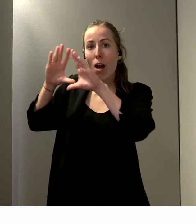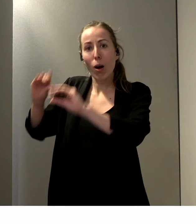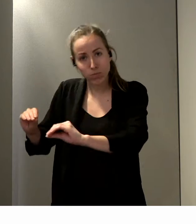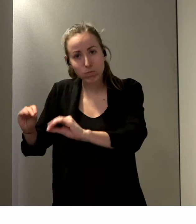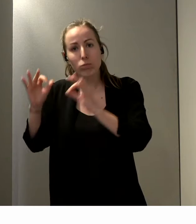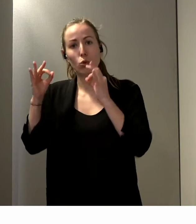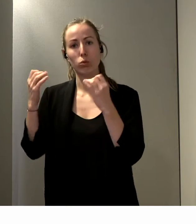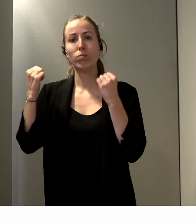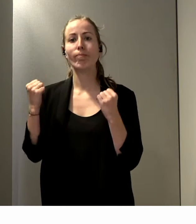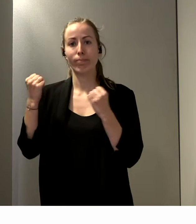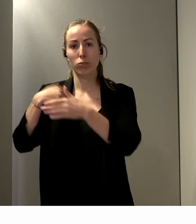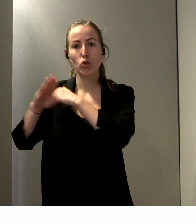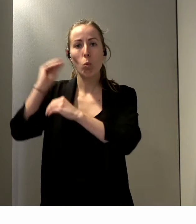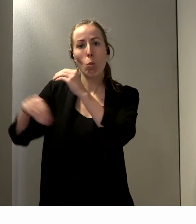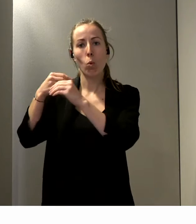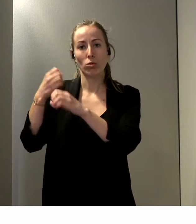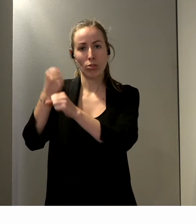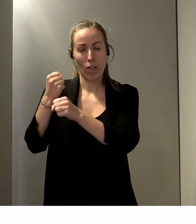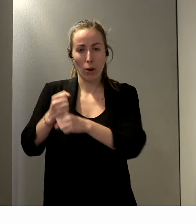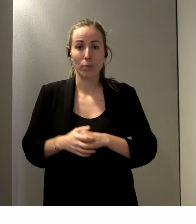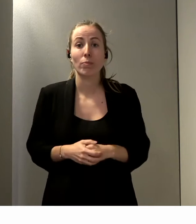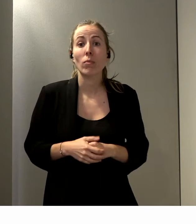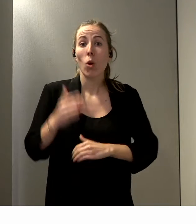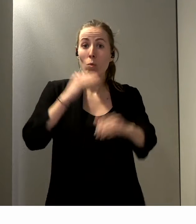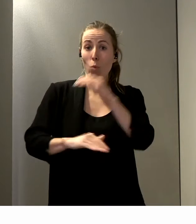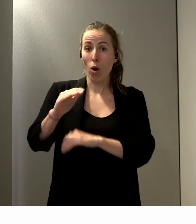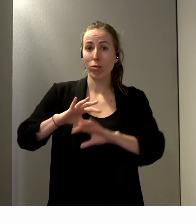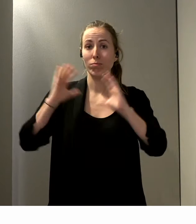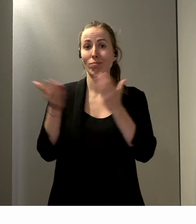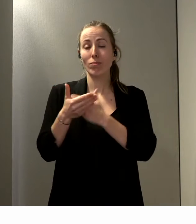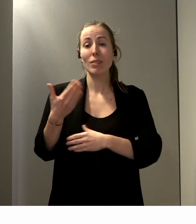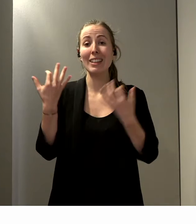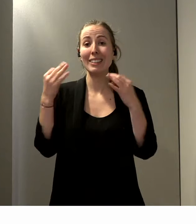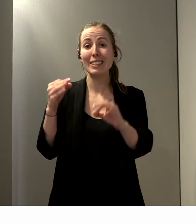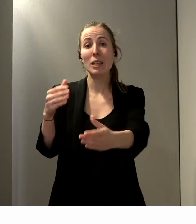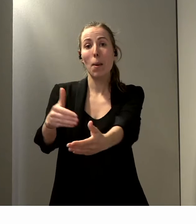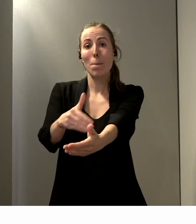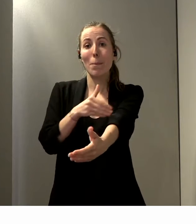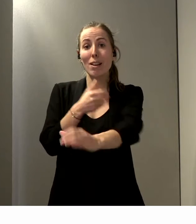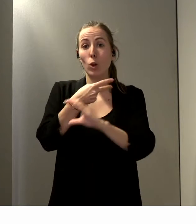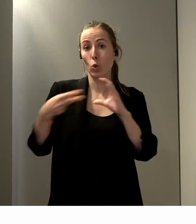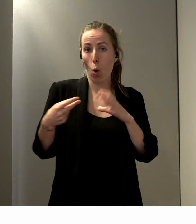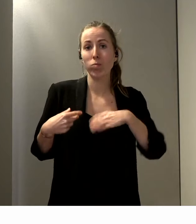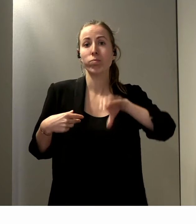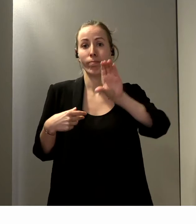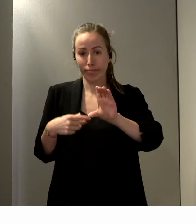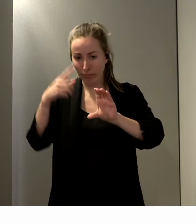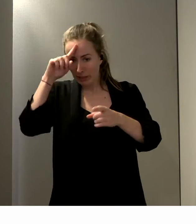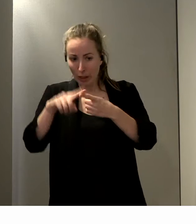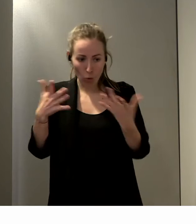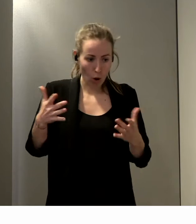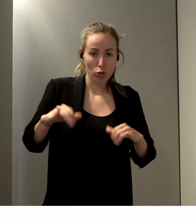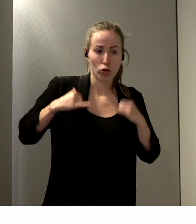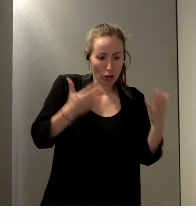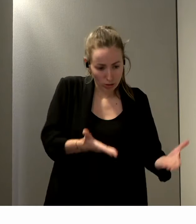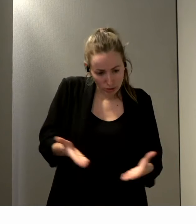programme de près de 10 milliards d'euros qui emporte énormément de mesures de soutien pour aider les jeunes à trouver leur